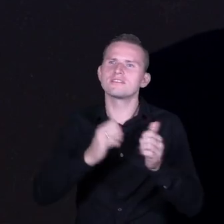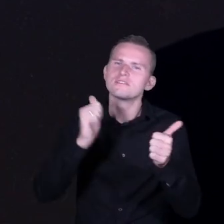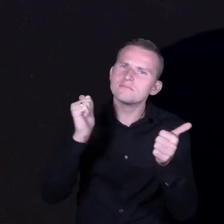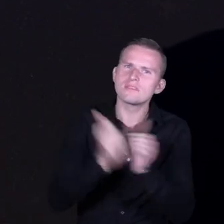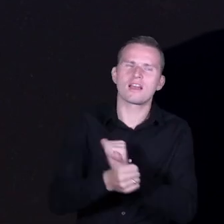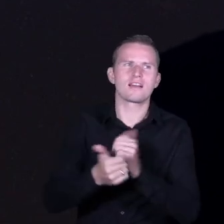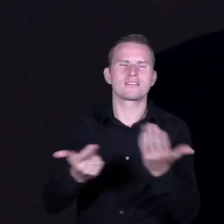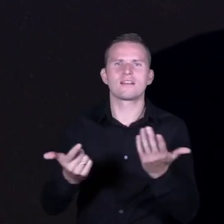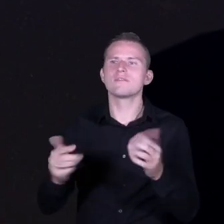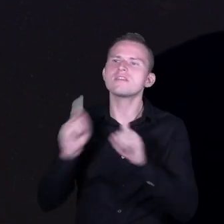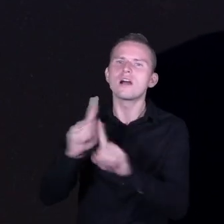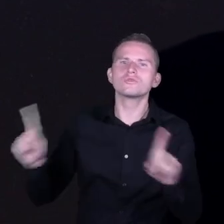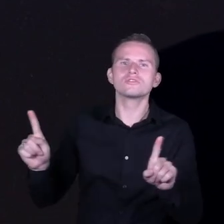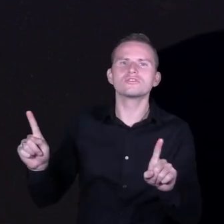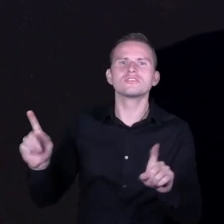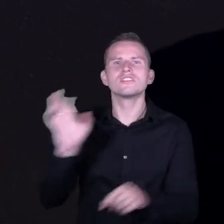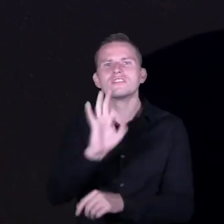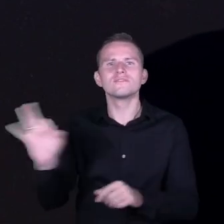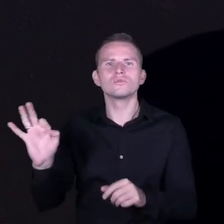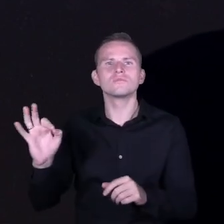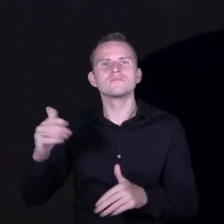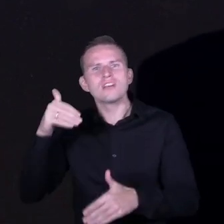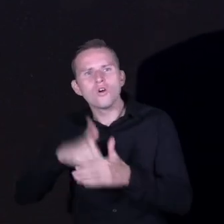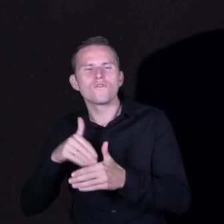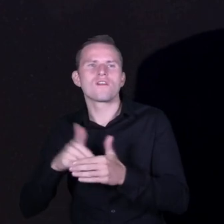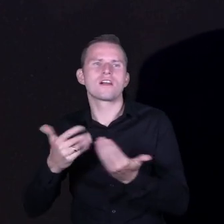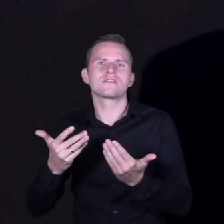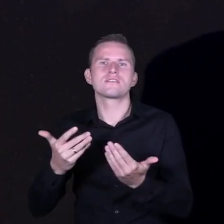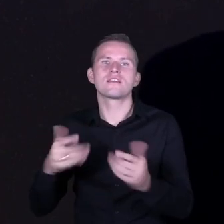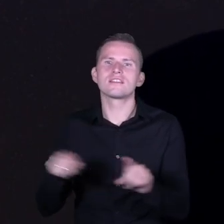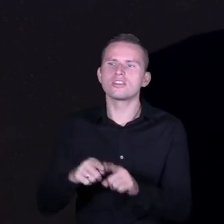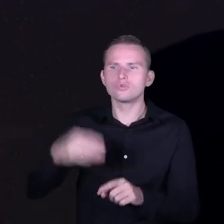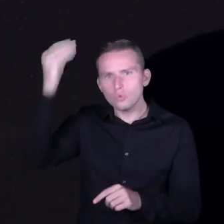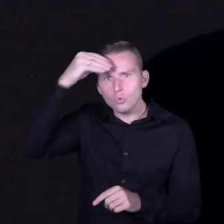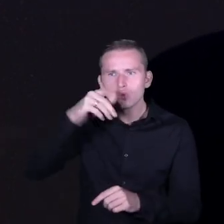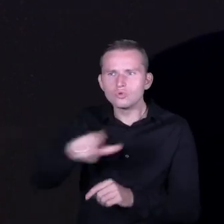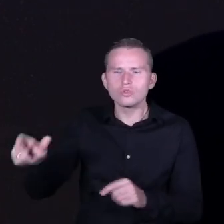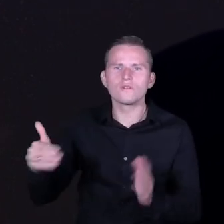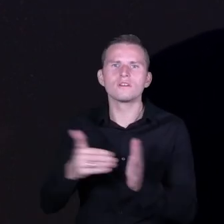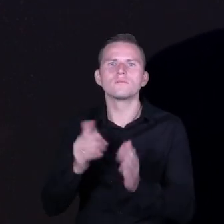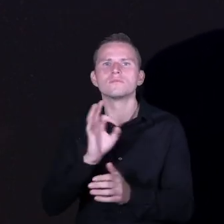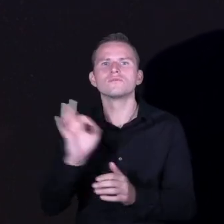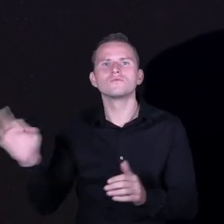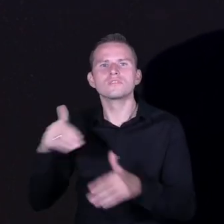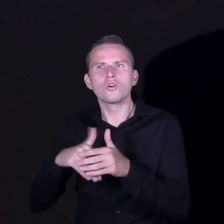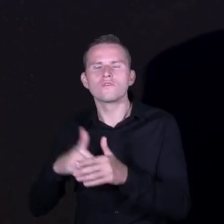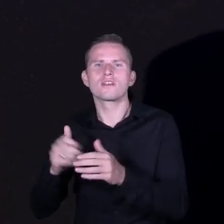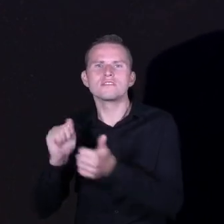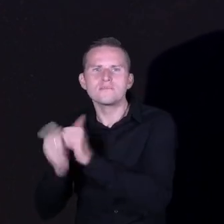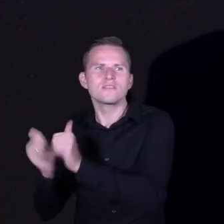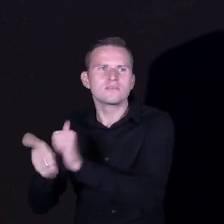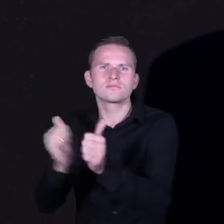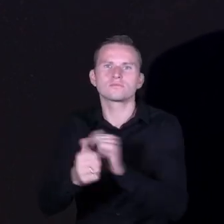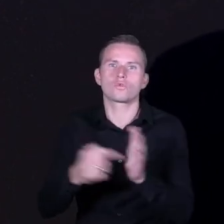postaw nauczycieli, uczniów jest potrzebna do tego, żebyśmy mieli zdrowy biznes, zdrową konkurencję na rynku